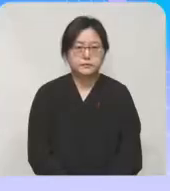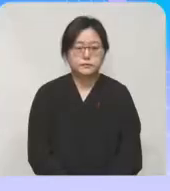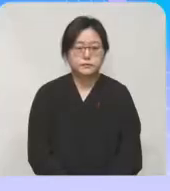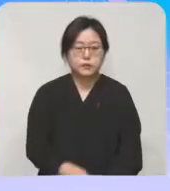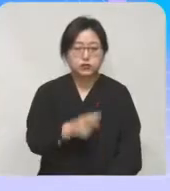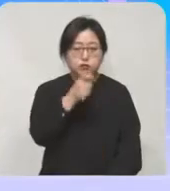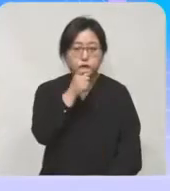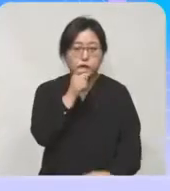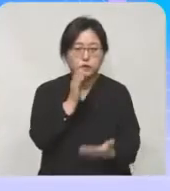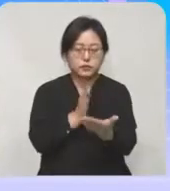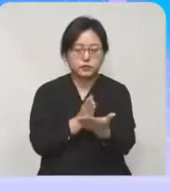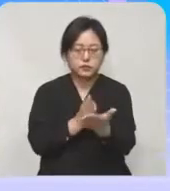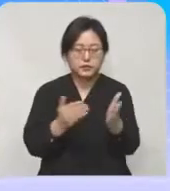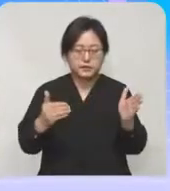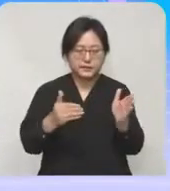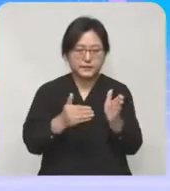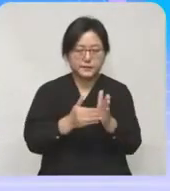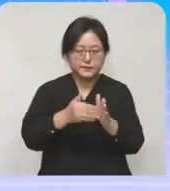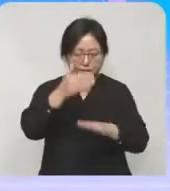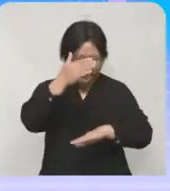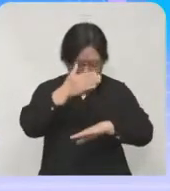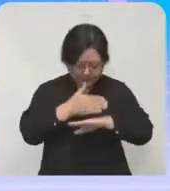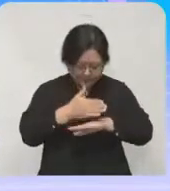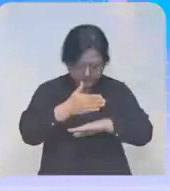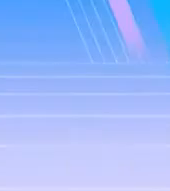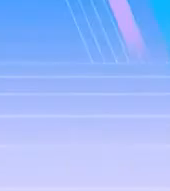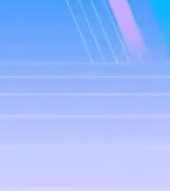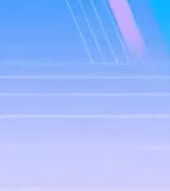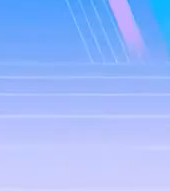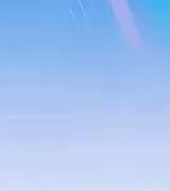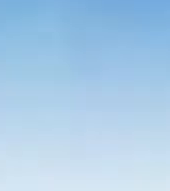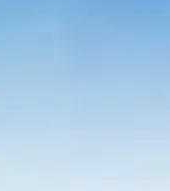수율 아침 함께한 kbs 뉴스를 마칩니다 감사합니다